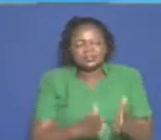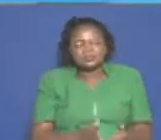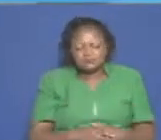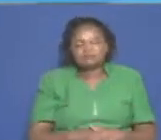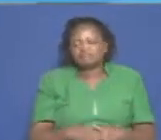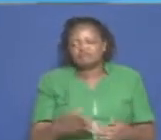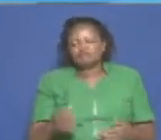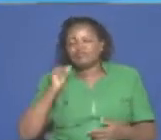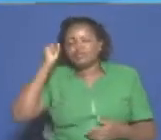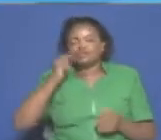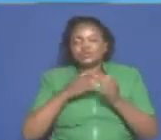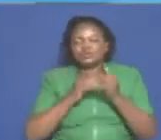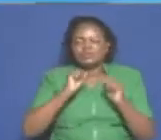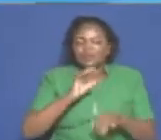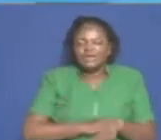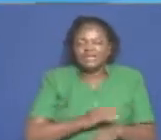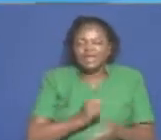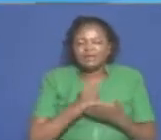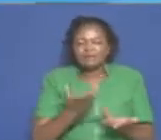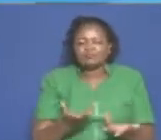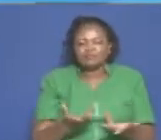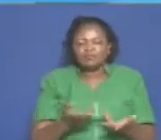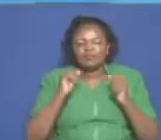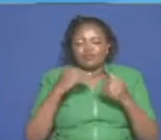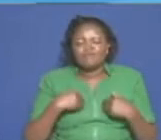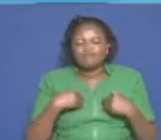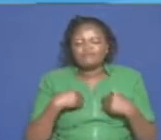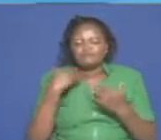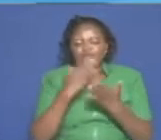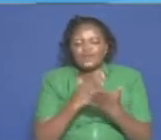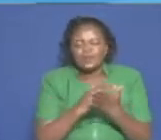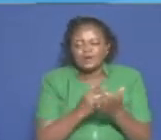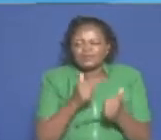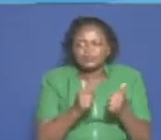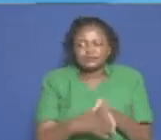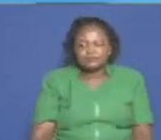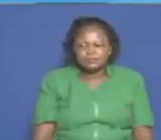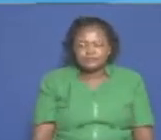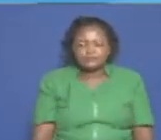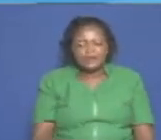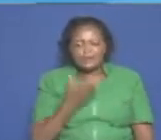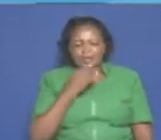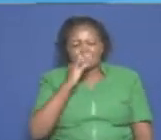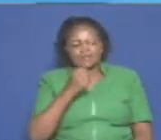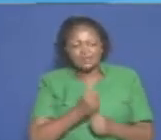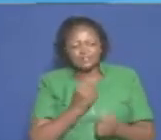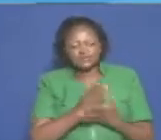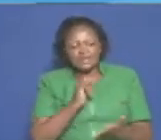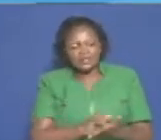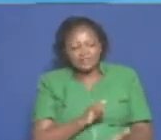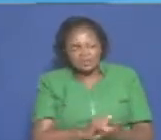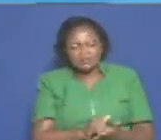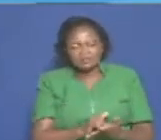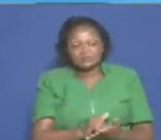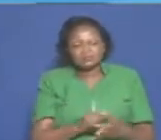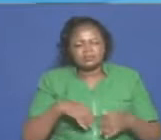watakuwa wamesaidiwa, ama tuseme kwa lugha ya kimombo crash programs? Tume ingehakikisha kwamba wangeipa